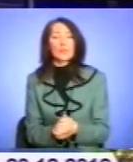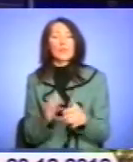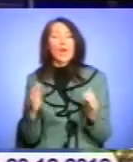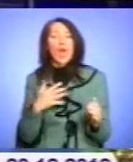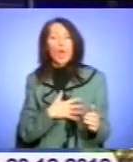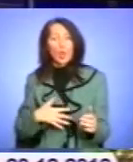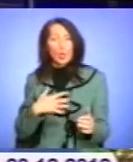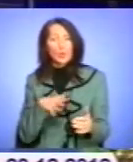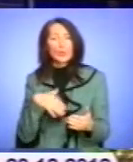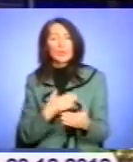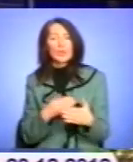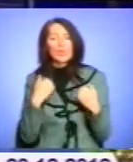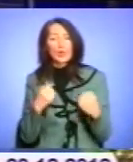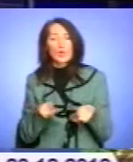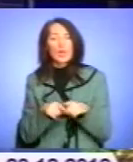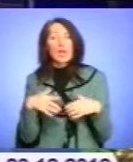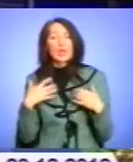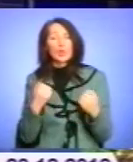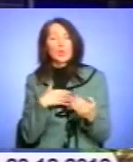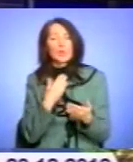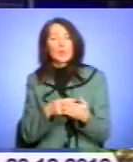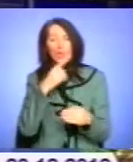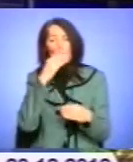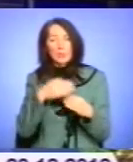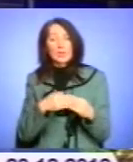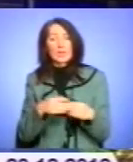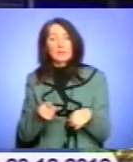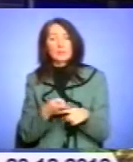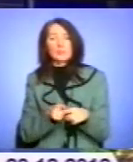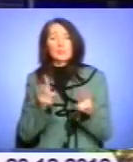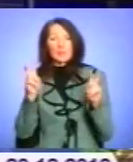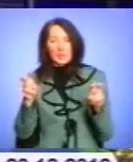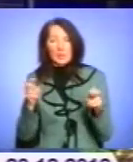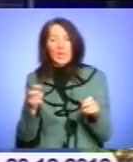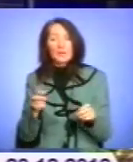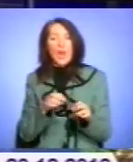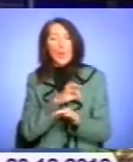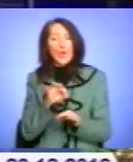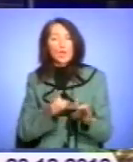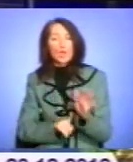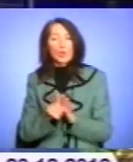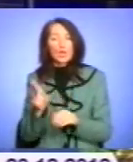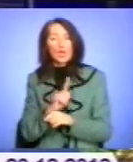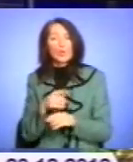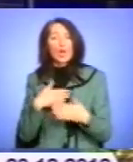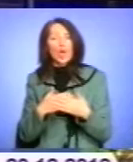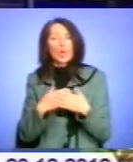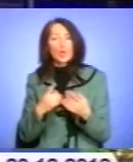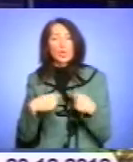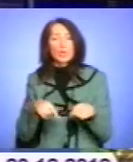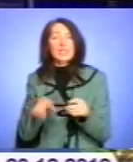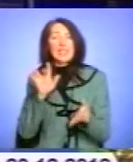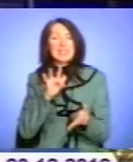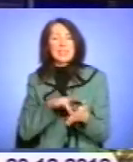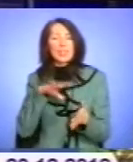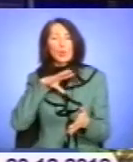Турбуємось про своє здоров'я та здоров'я своїх близьких. Це назва проєкту, започаткованого Тернопільською громадською організацією «Центр духовної